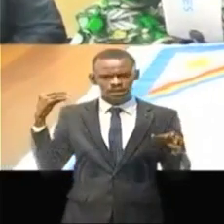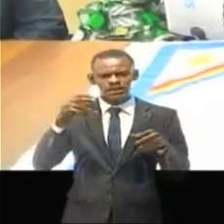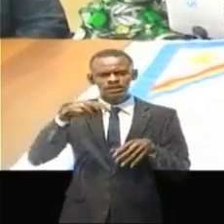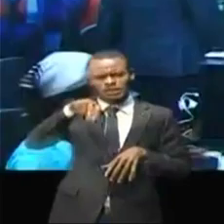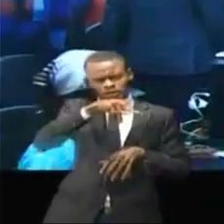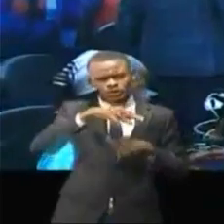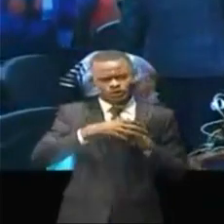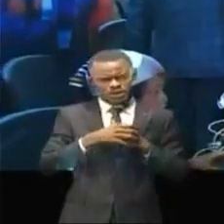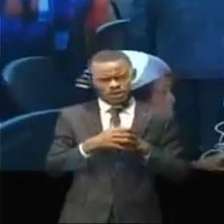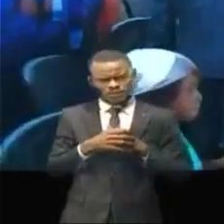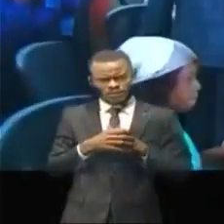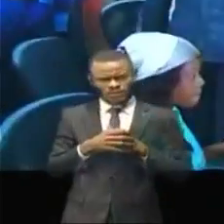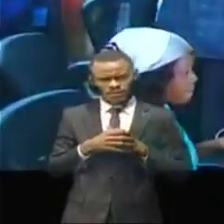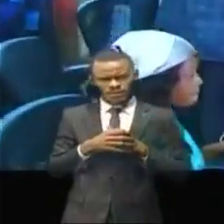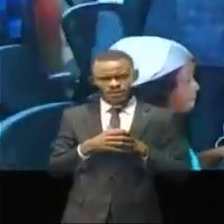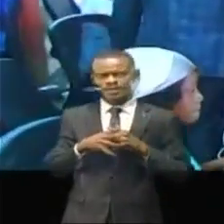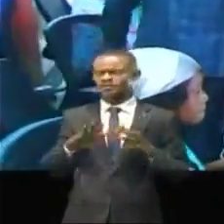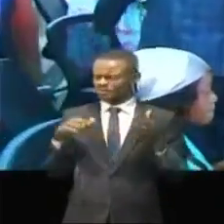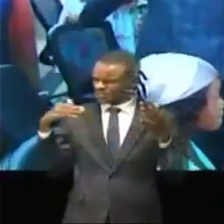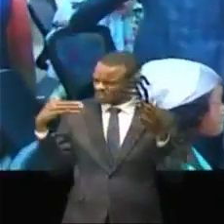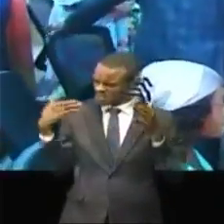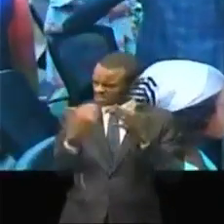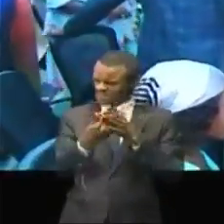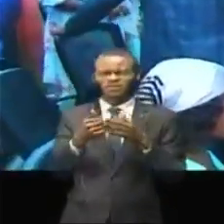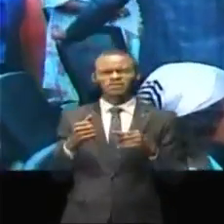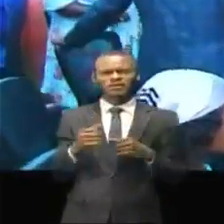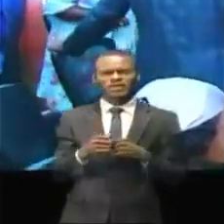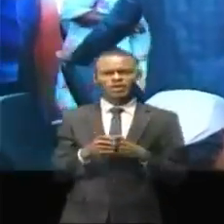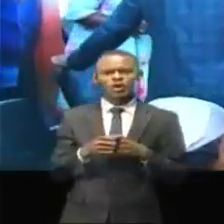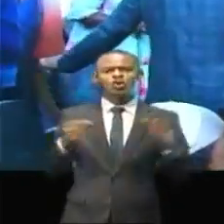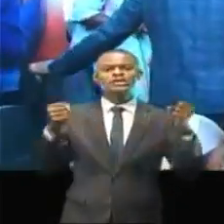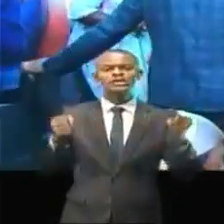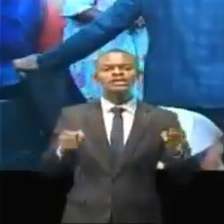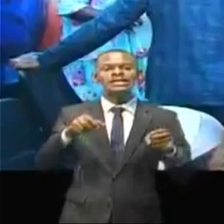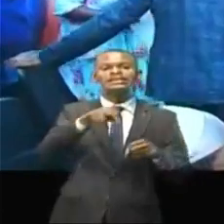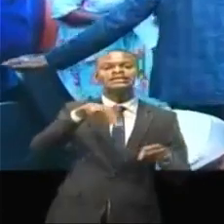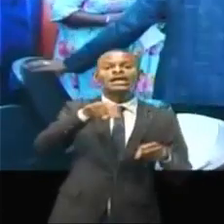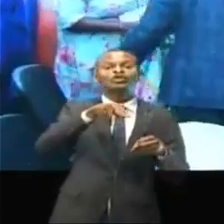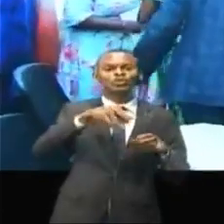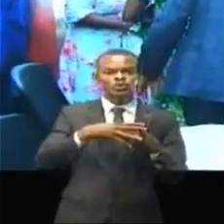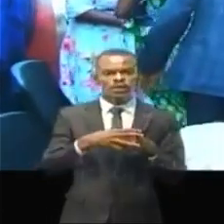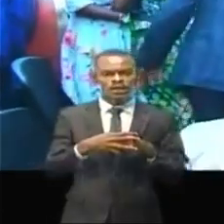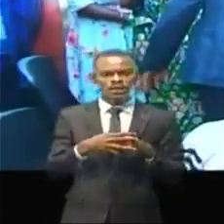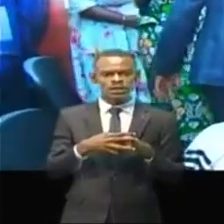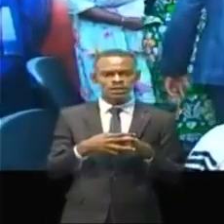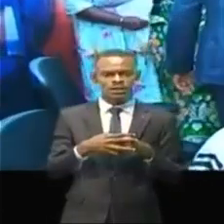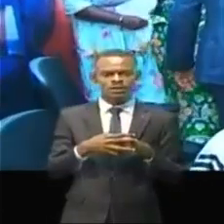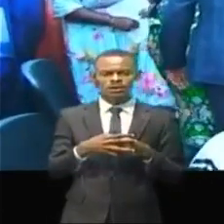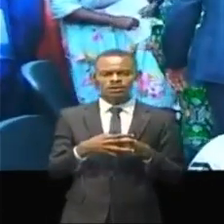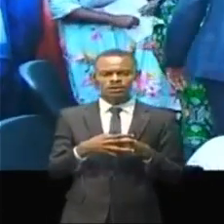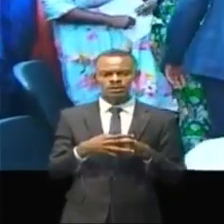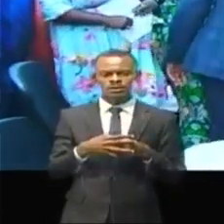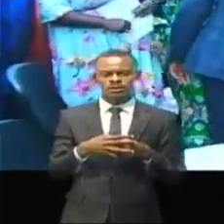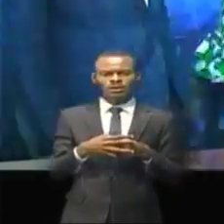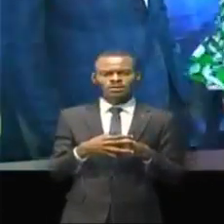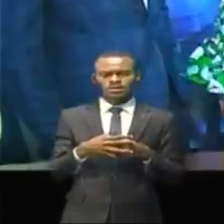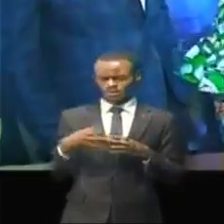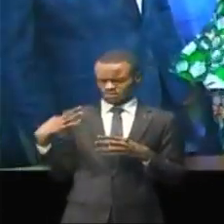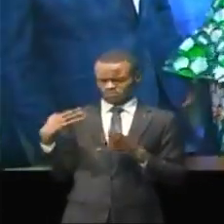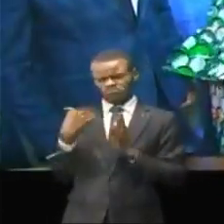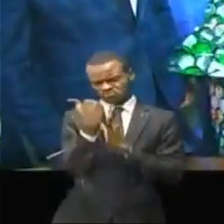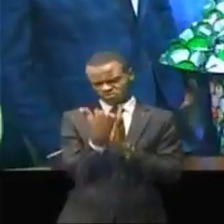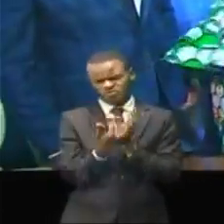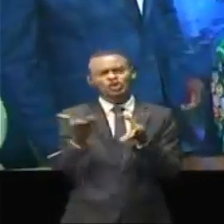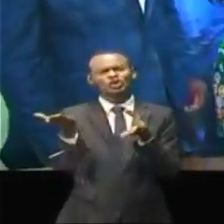Maliba Tshisekedi s'est rendue au siège national du parti de son défunt père, a limité pour déposer son dossier dûment rempli